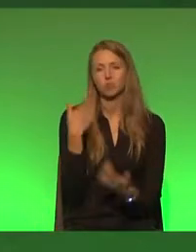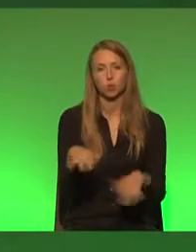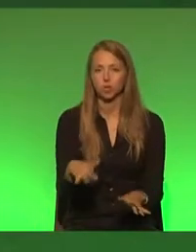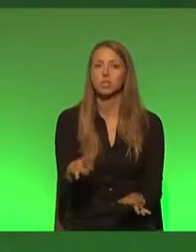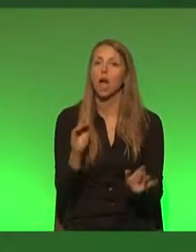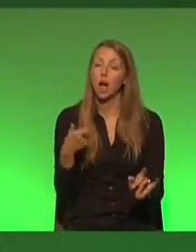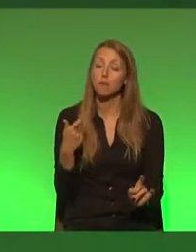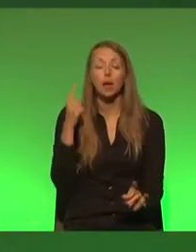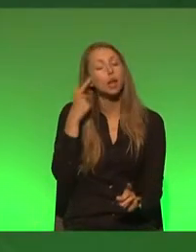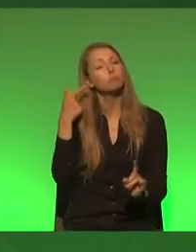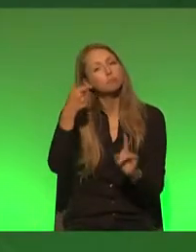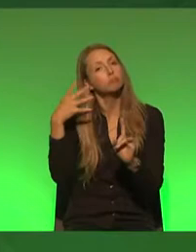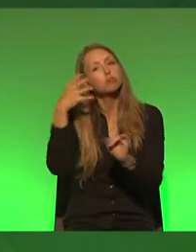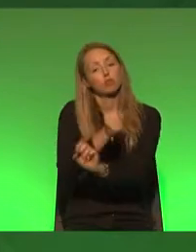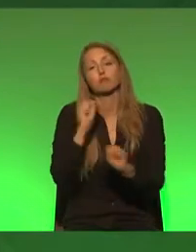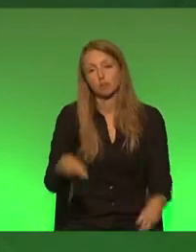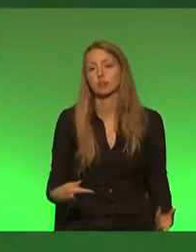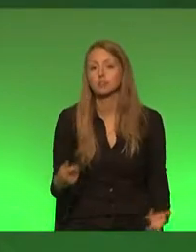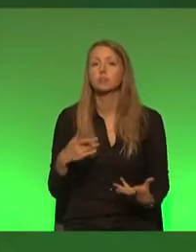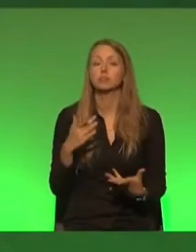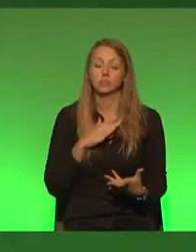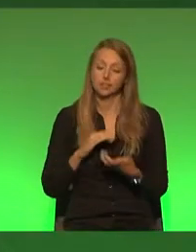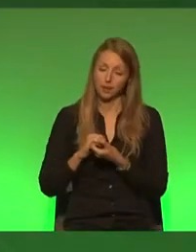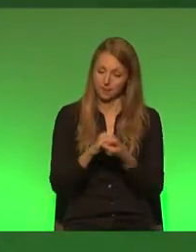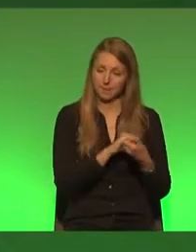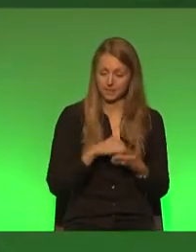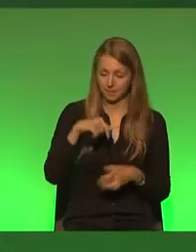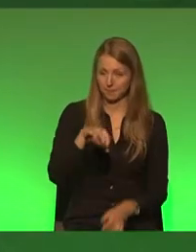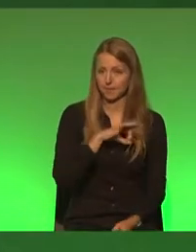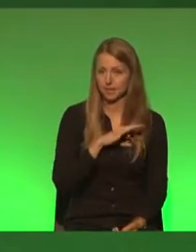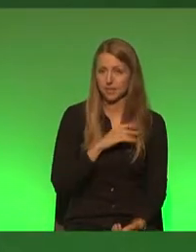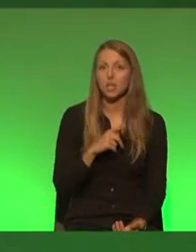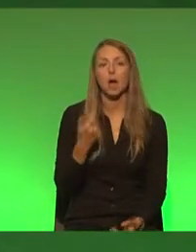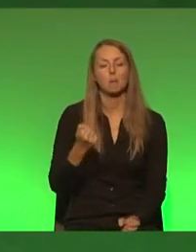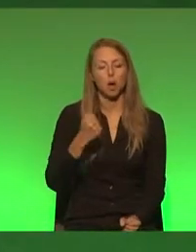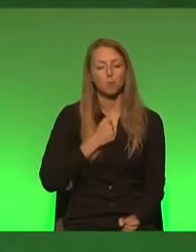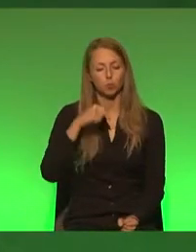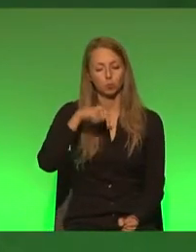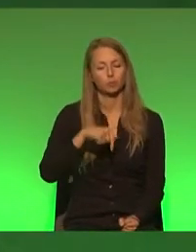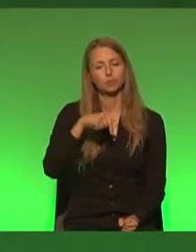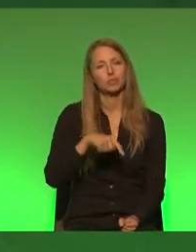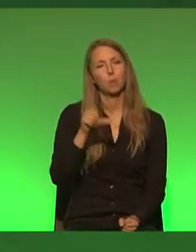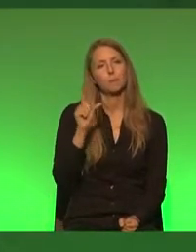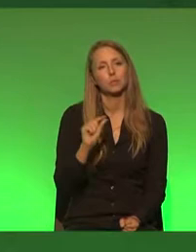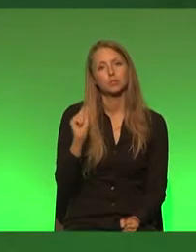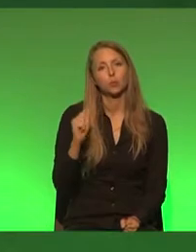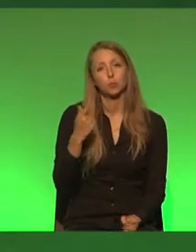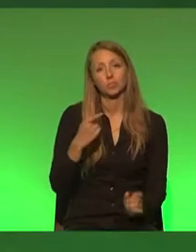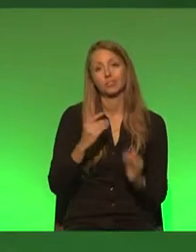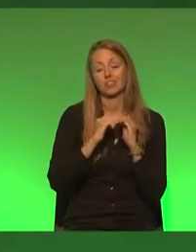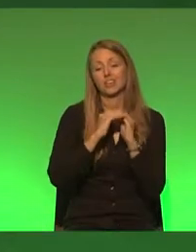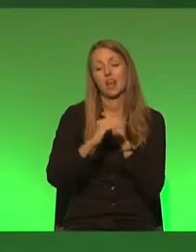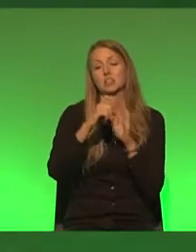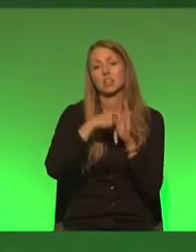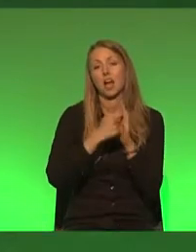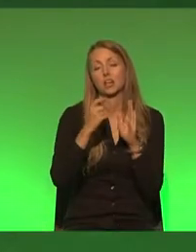werden. Gemeinsam in unserer Partei. Wobei der Mut in der Partei dann auch heißt, nach der Landtagswahl nicht